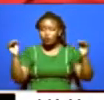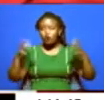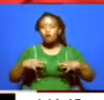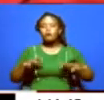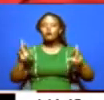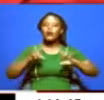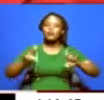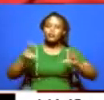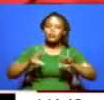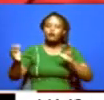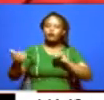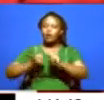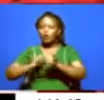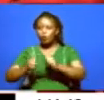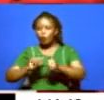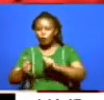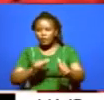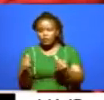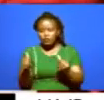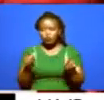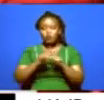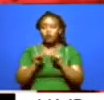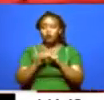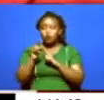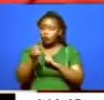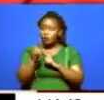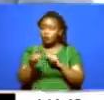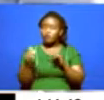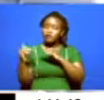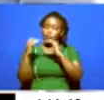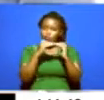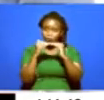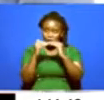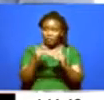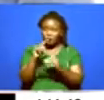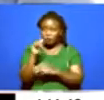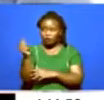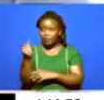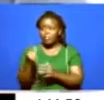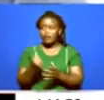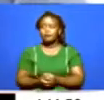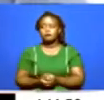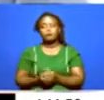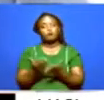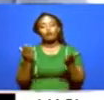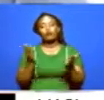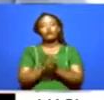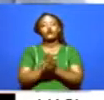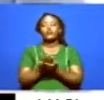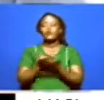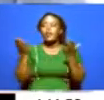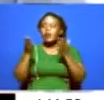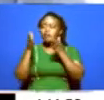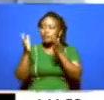Na kushindana pia ni moja ya njia moja ya demokrasia ya Kenya. Ndio ilikuwa mzuri, kila mtu amehamasishwa vilivyo